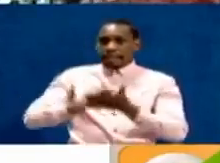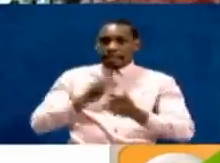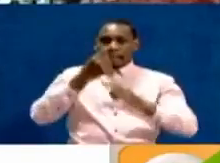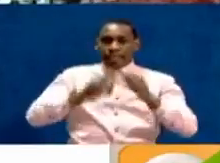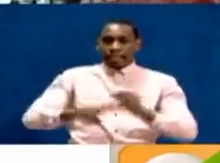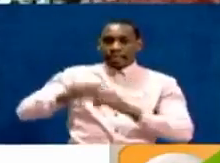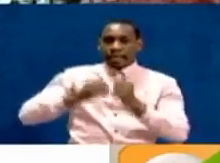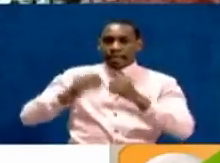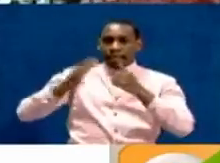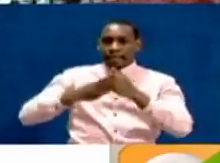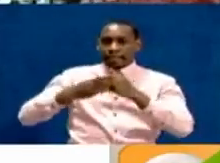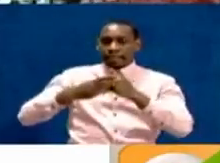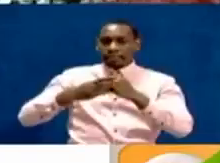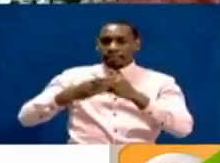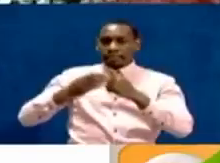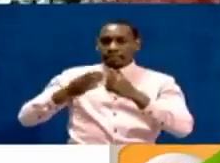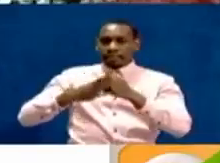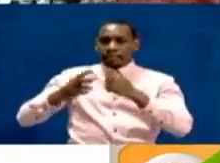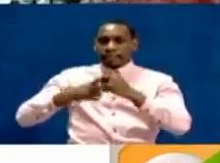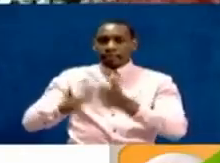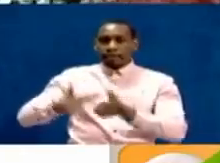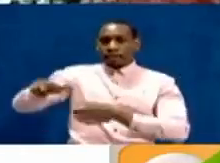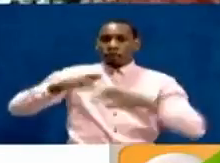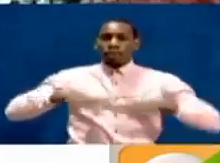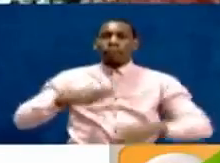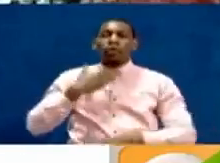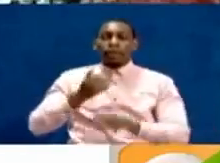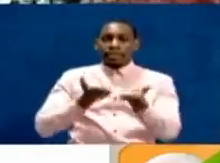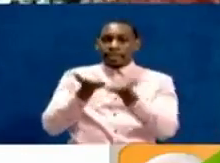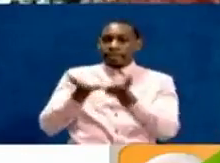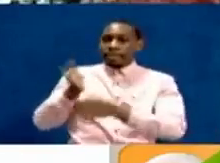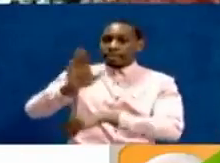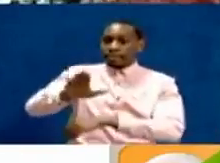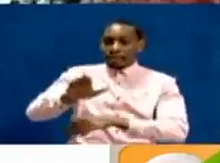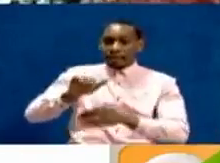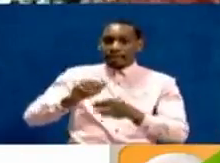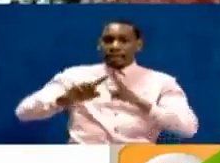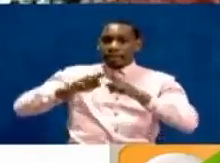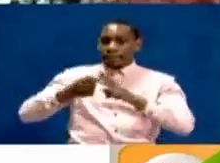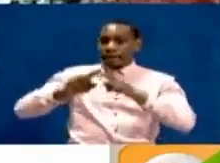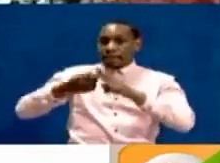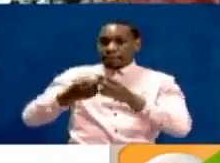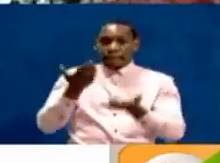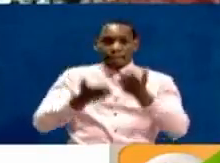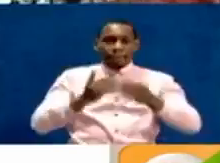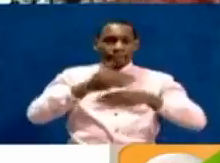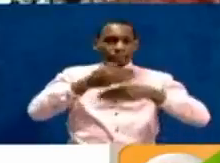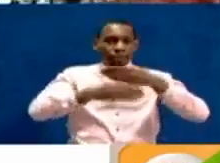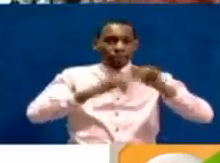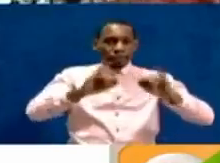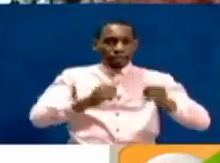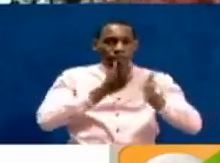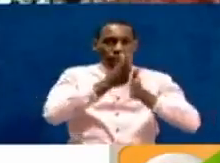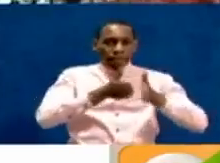wa 1997. Wenyeji sasa wanataka huduma hiyo kurejeshwa kwa kukarabati au kujenga upya